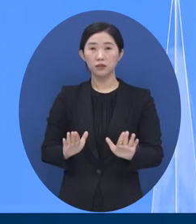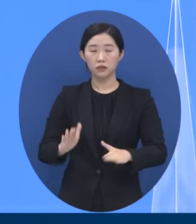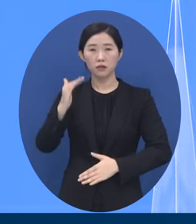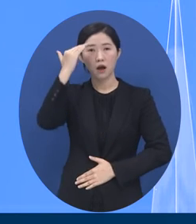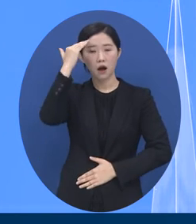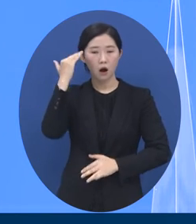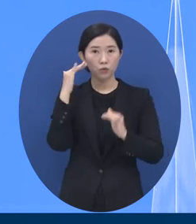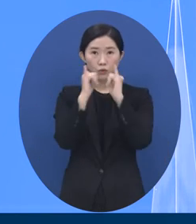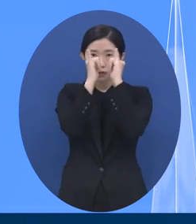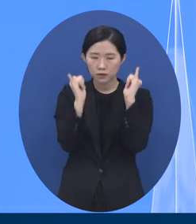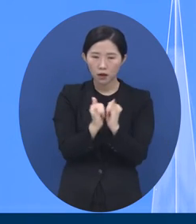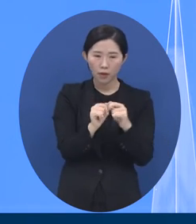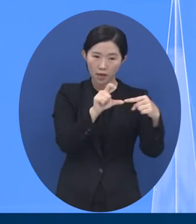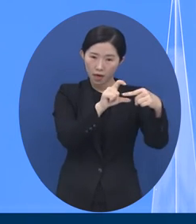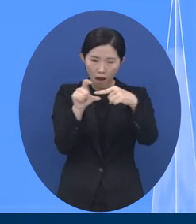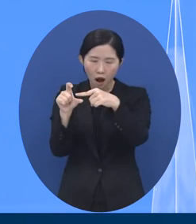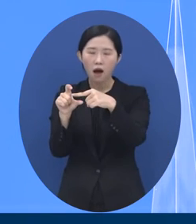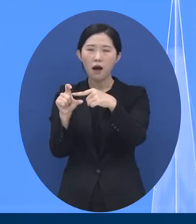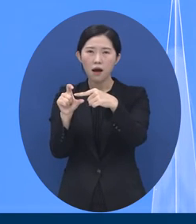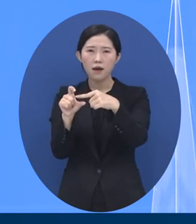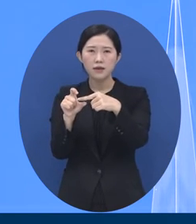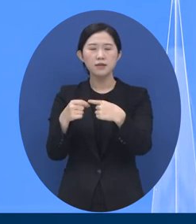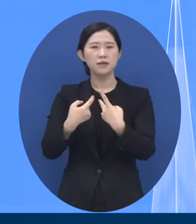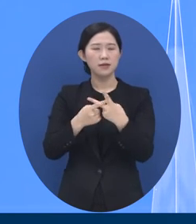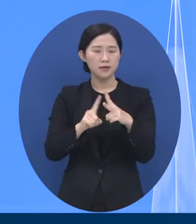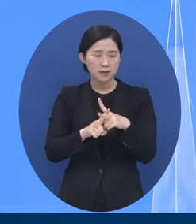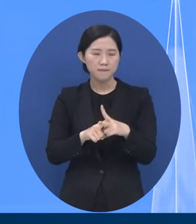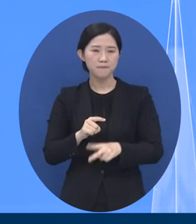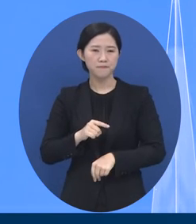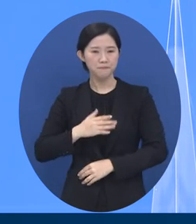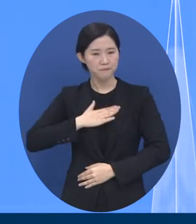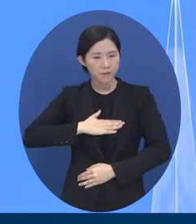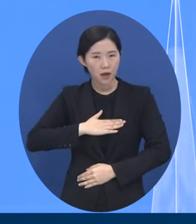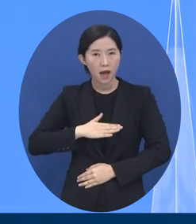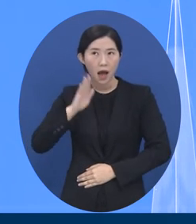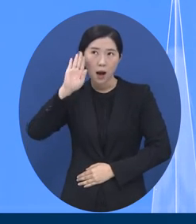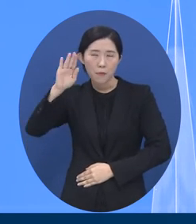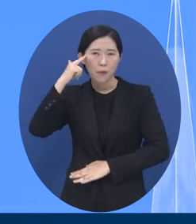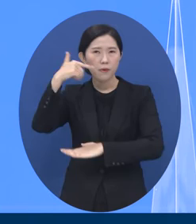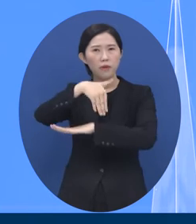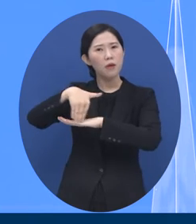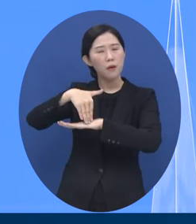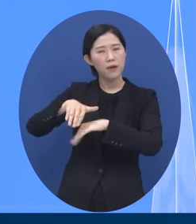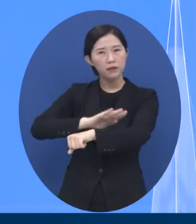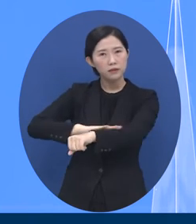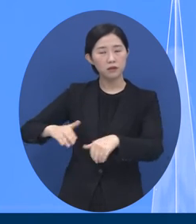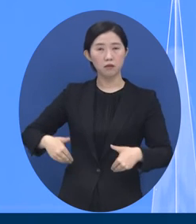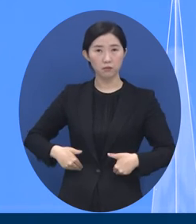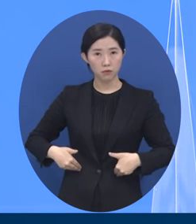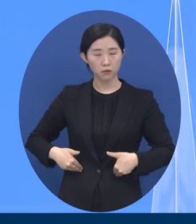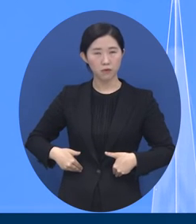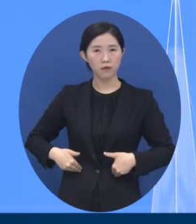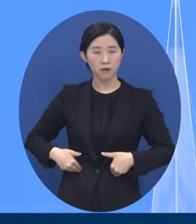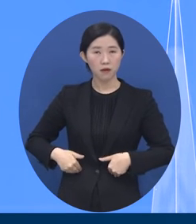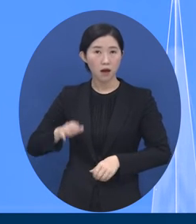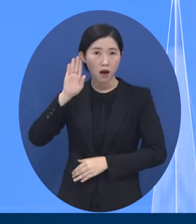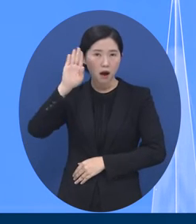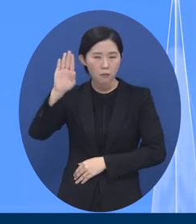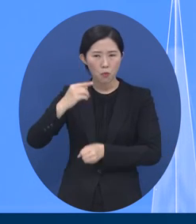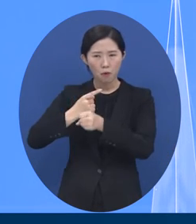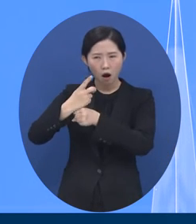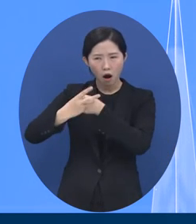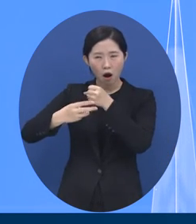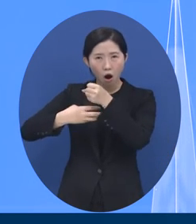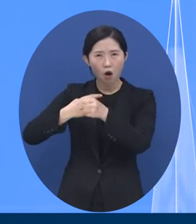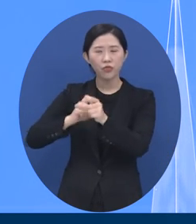균형의 원리를 잘 이해하면서 새로운 전략을 수립해야 합니다. 그래야 이 오랜 싸움을 지치지 않고 지속할 수